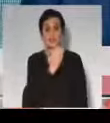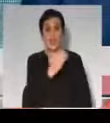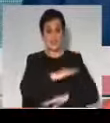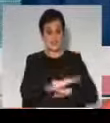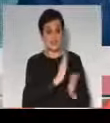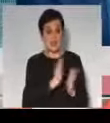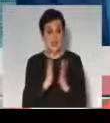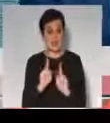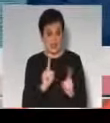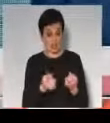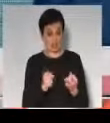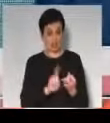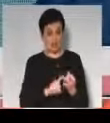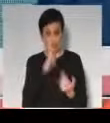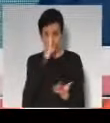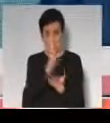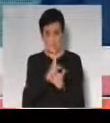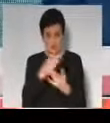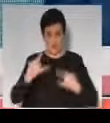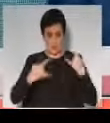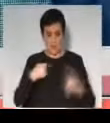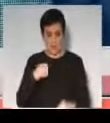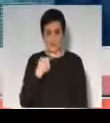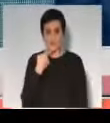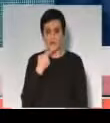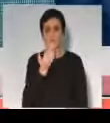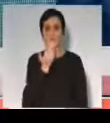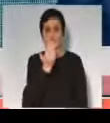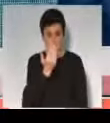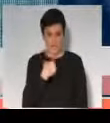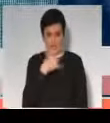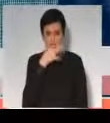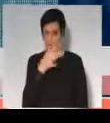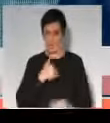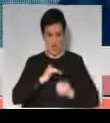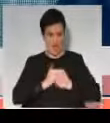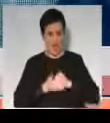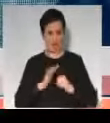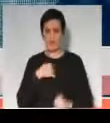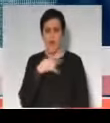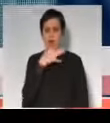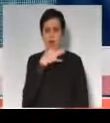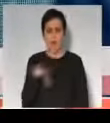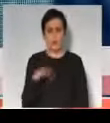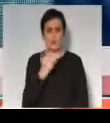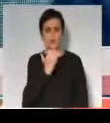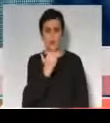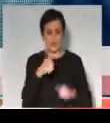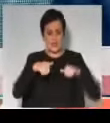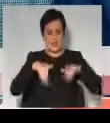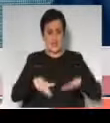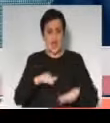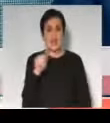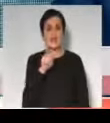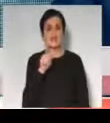მე ეს პირდაპირ ეთერშიც თქვი. შენს გითხარი და არ დავმალავ. მე არ მომეწონა ის შენი გადაწყვეტილება, რომელიც